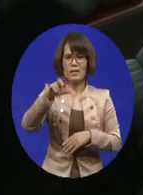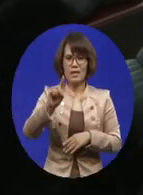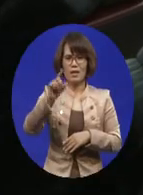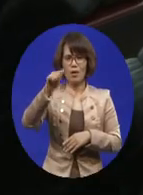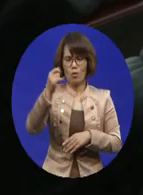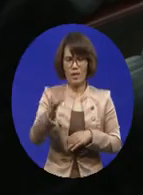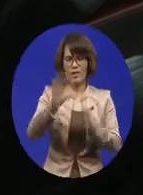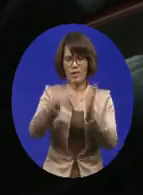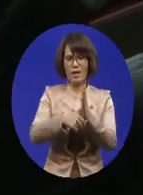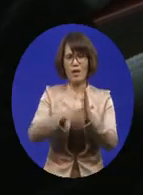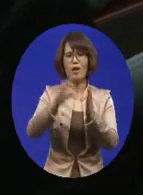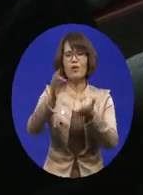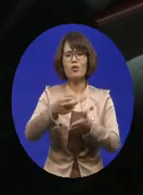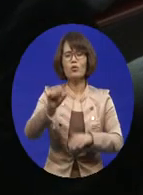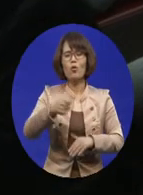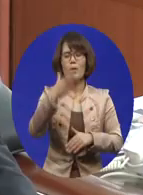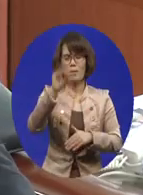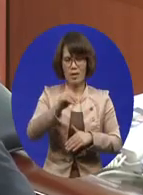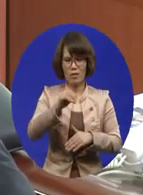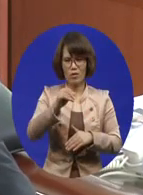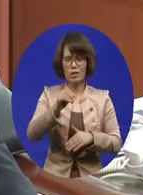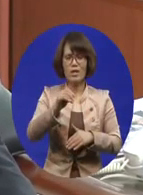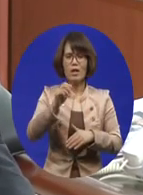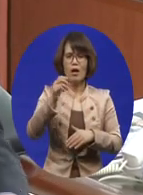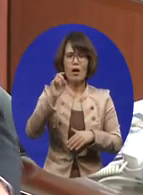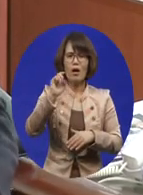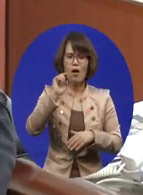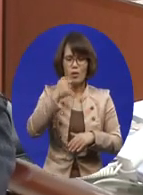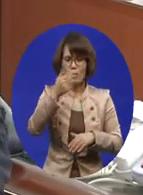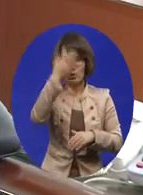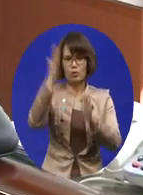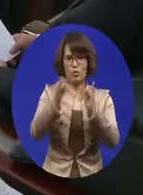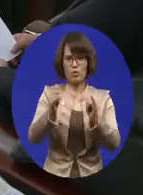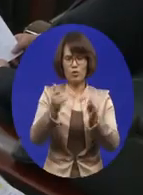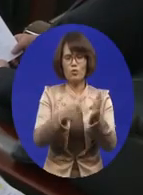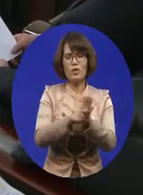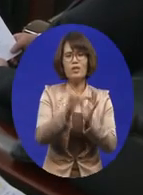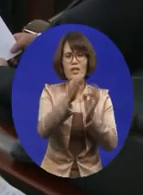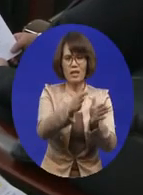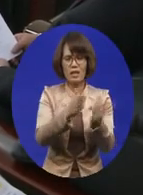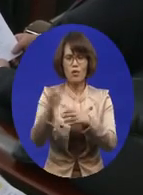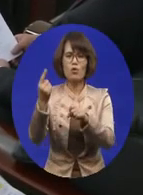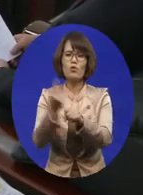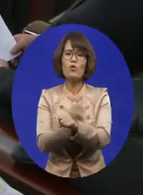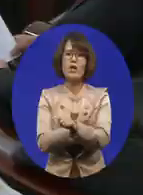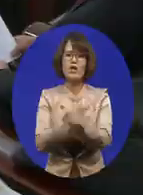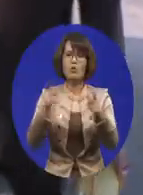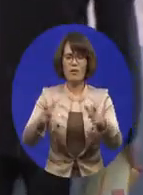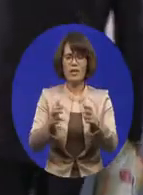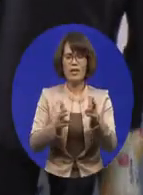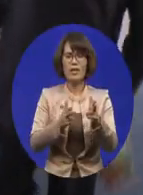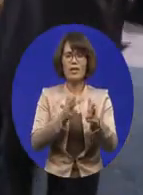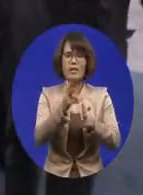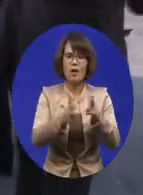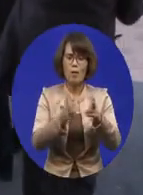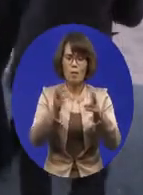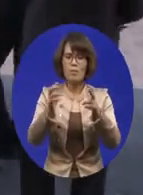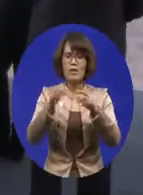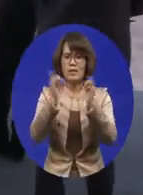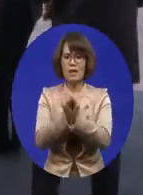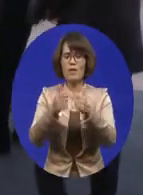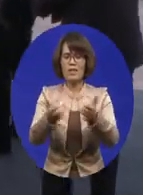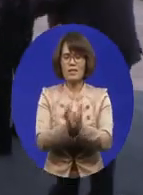500만 원의 성금을 형편이 어려운 청소년들을 위해 써달라며 기탁했고 이외에도 관내 기업과